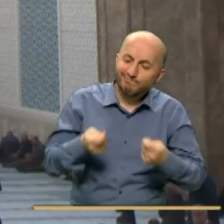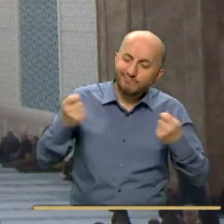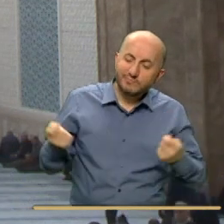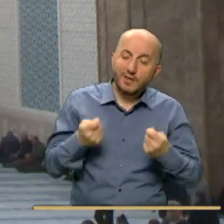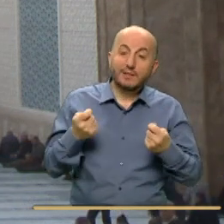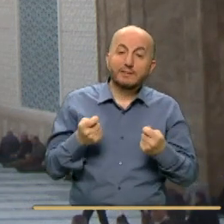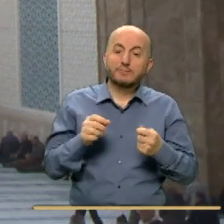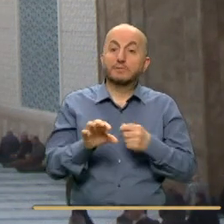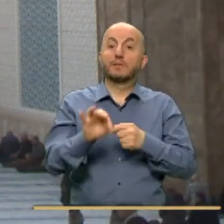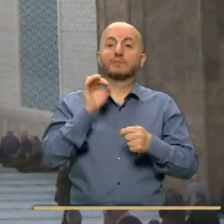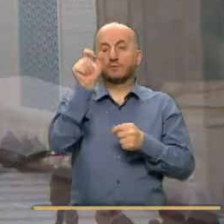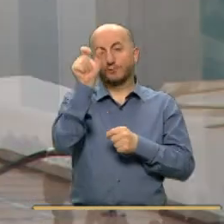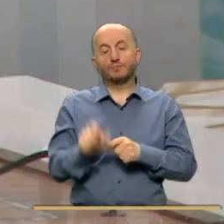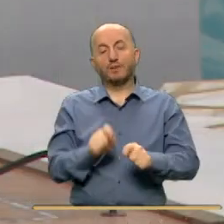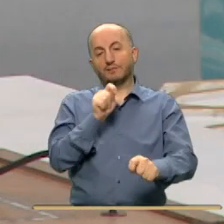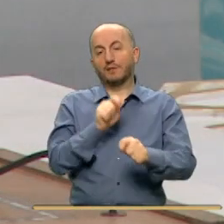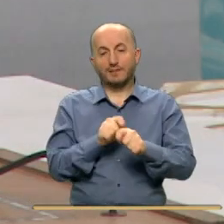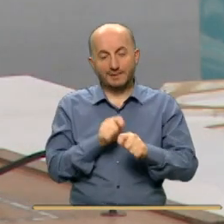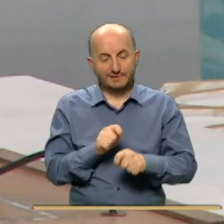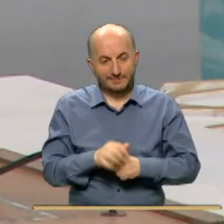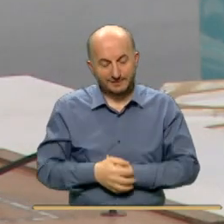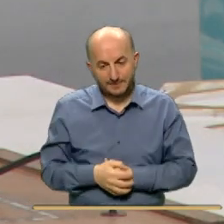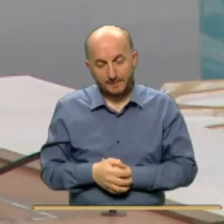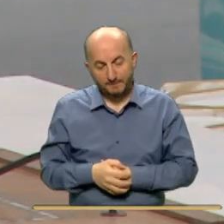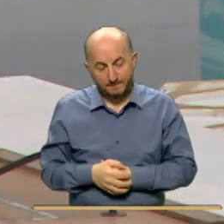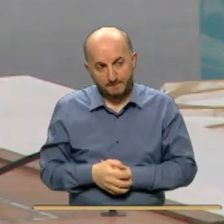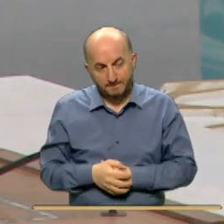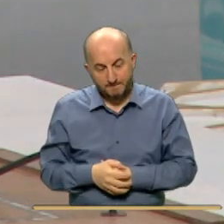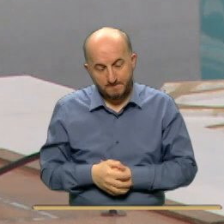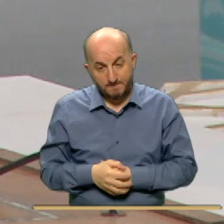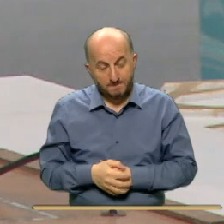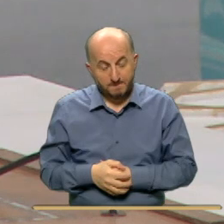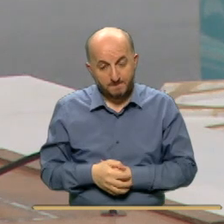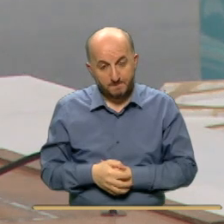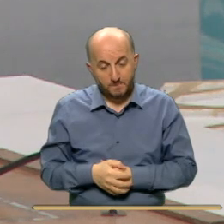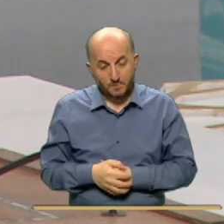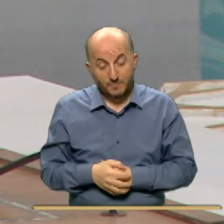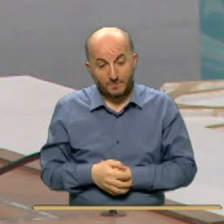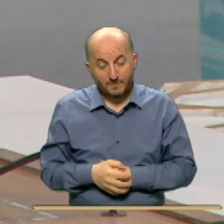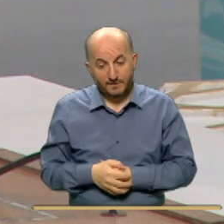seçkin kullarından eylesin.